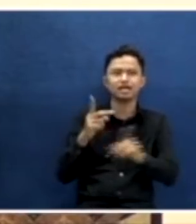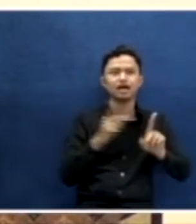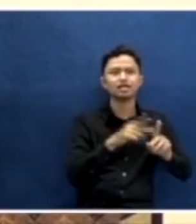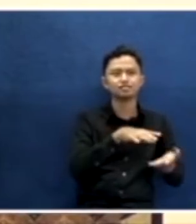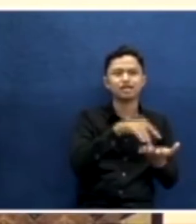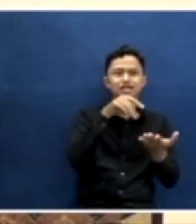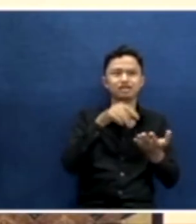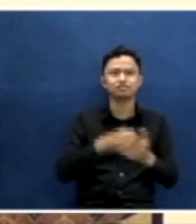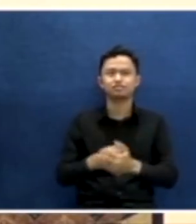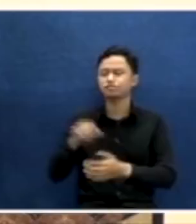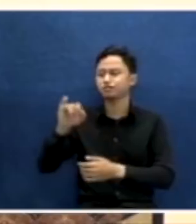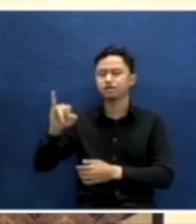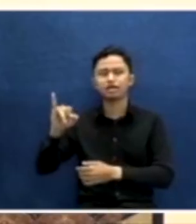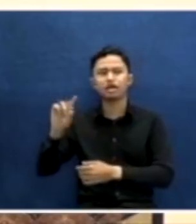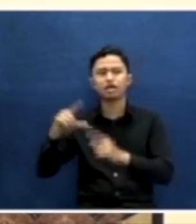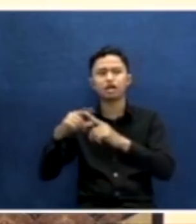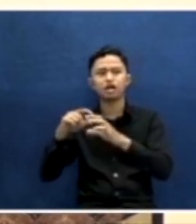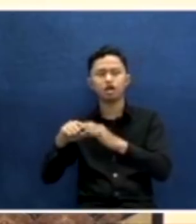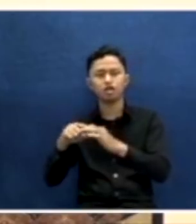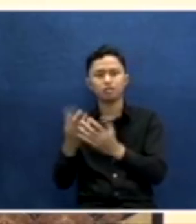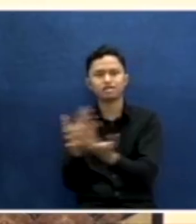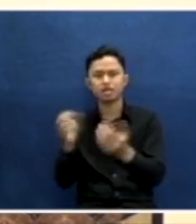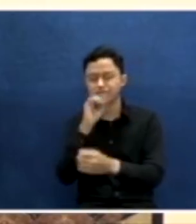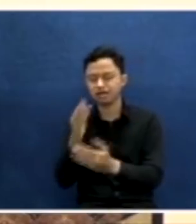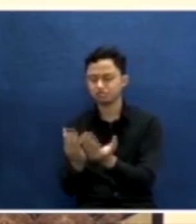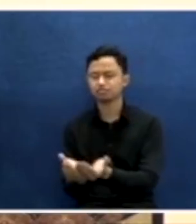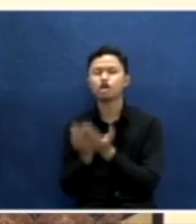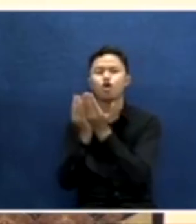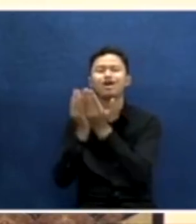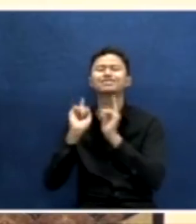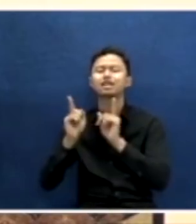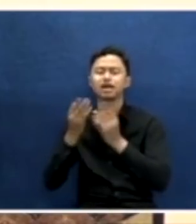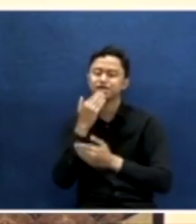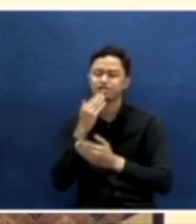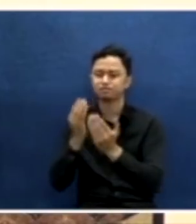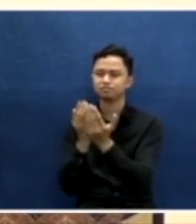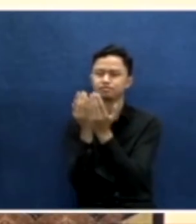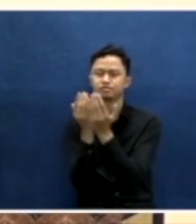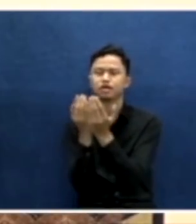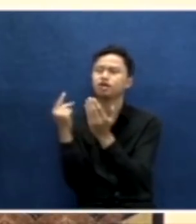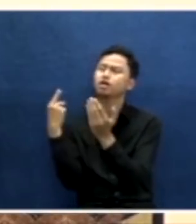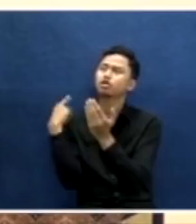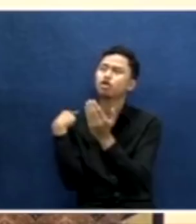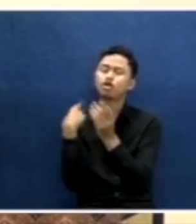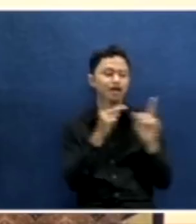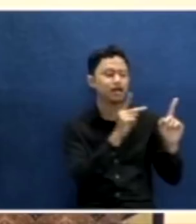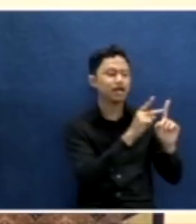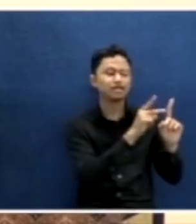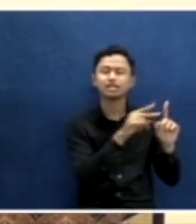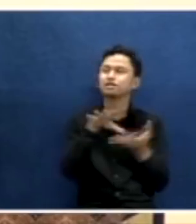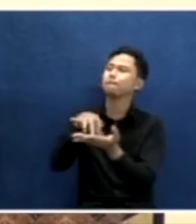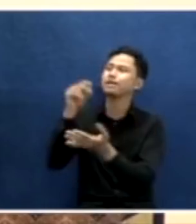masyarakat Irak itu dengan begitu santainya mendoakan dan mengangkat tangan supaya pemimpin yang dipilih oleh hajjaj BIN Yusuf